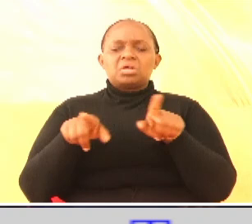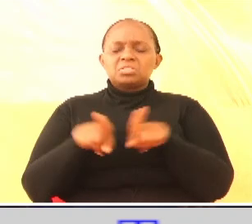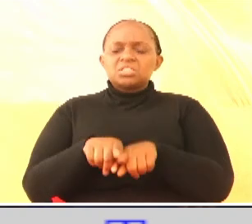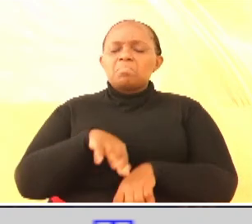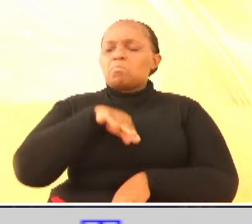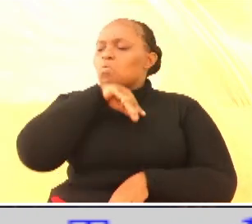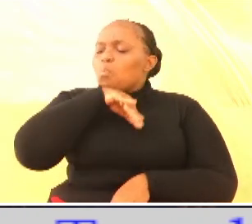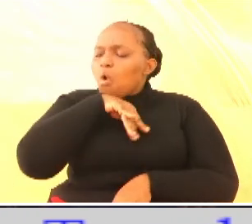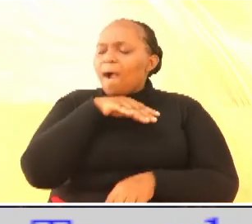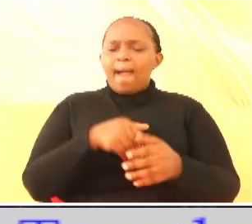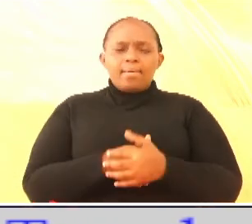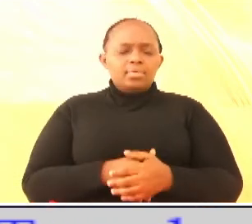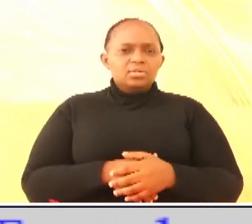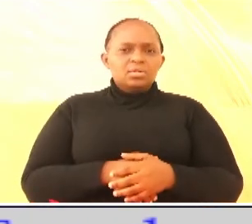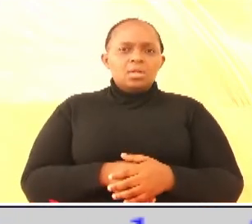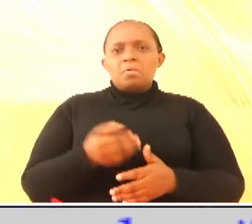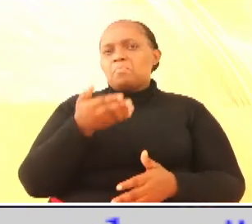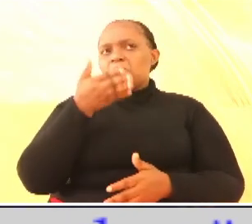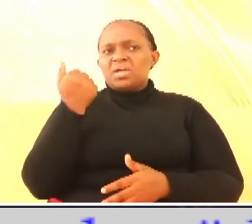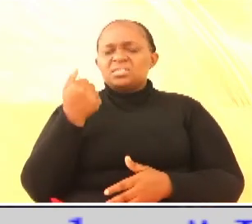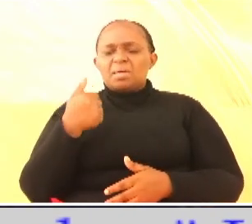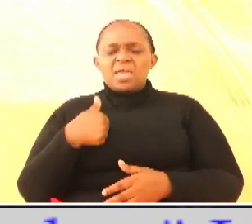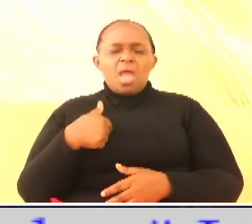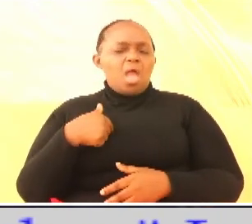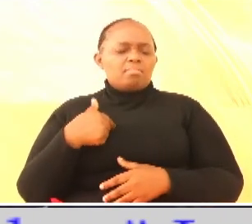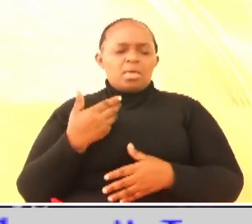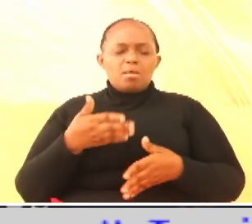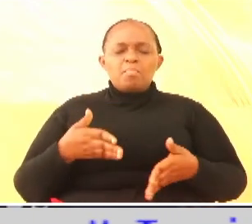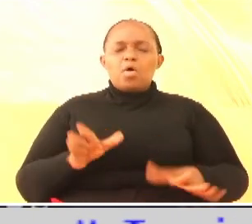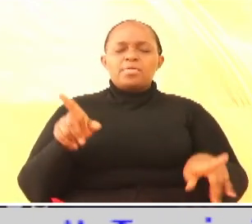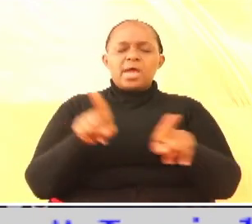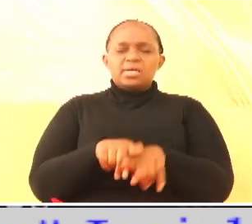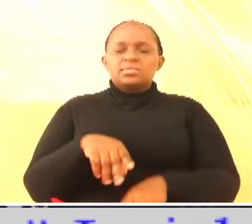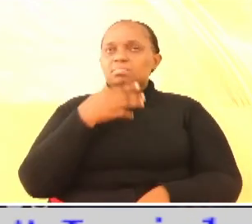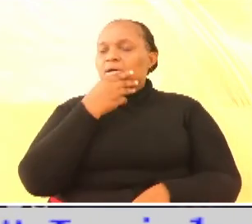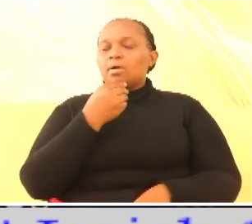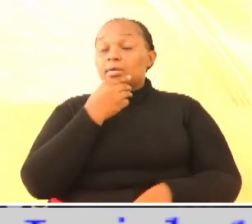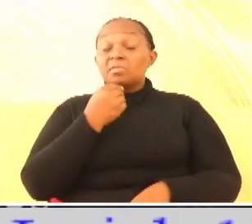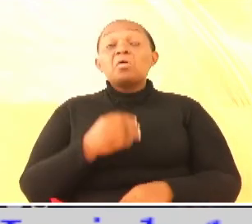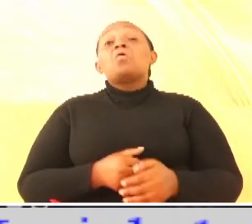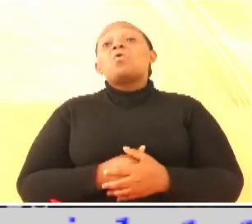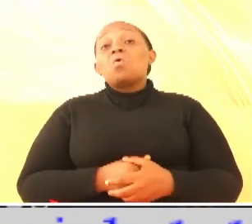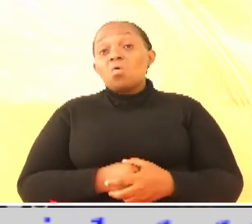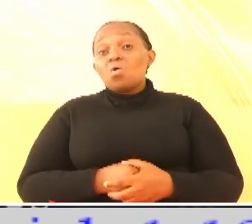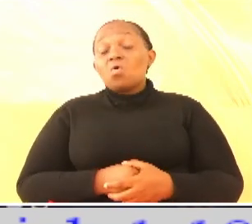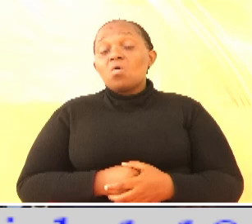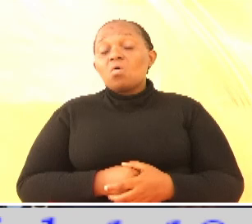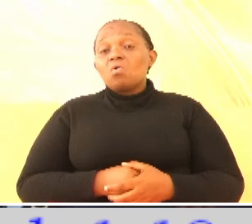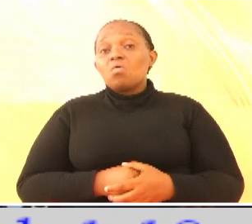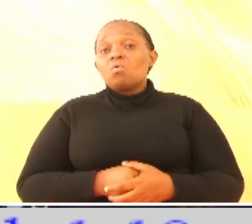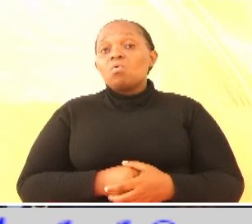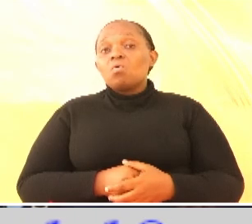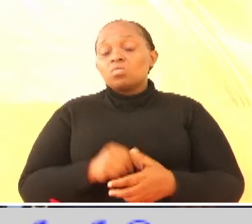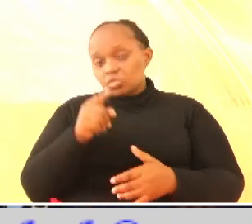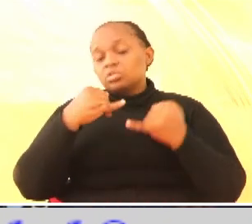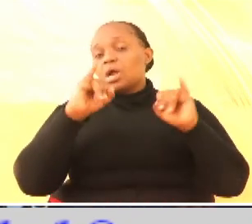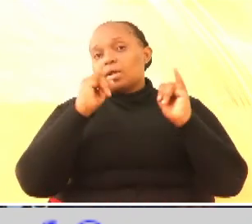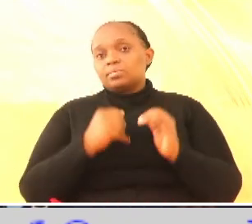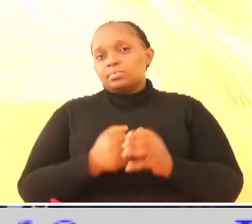nikipika tu hapa. Hata afadhali ningezaliwa nikiwa mwanaume. Jaribu. Jaribu kuzaliwa ukiwa mwanaume. Jaribu.